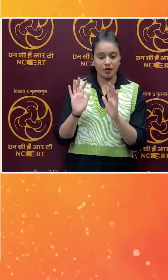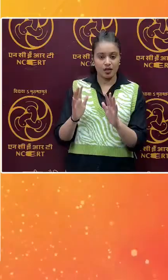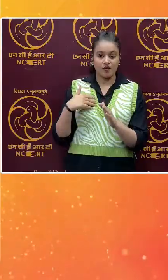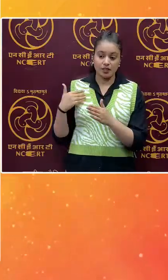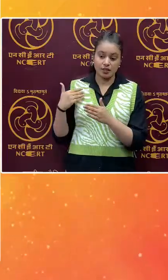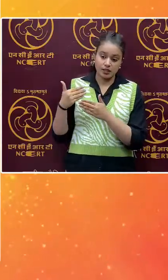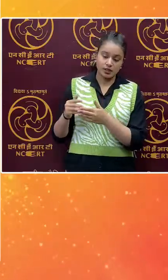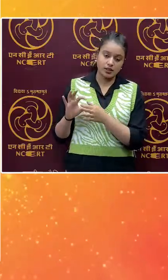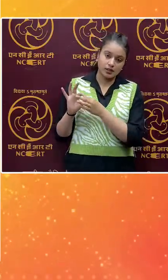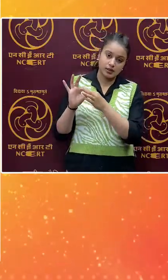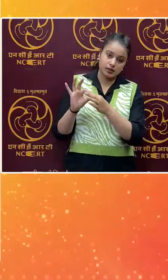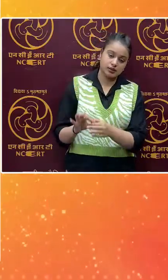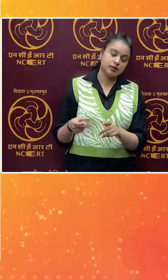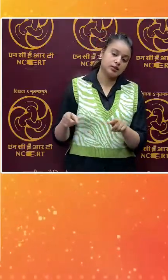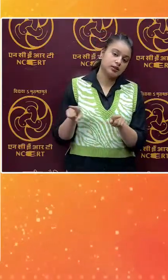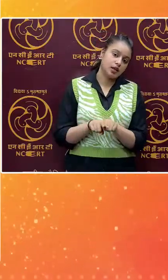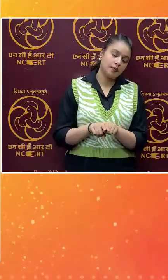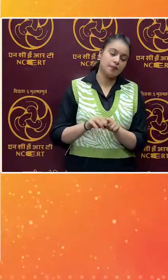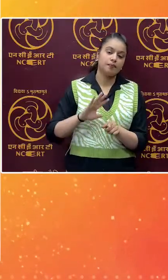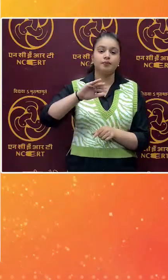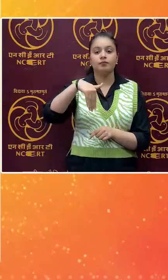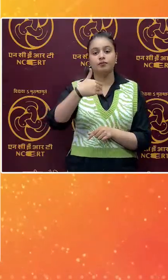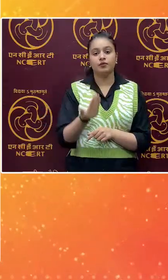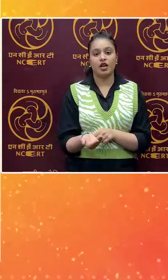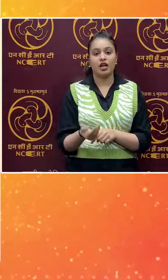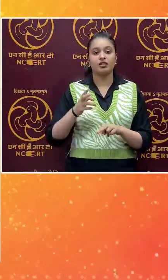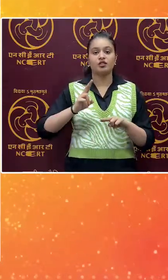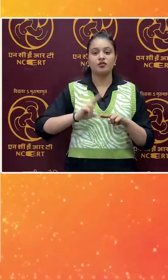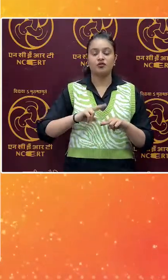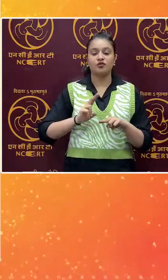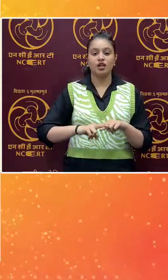में मेरे साथ अगले